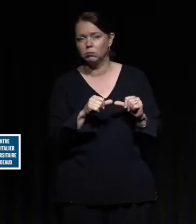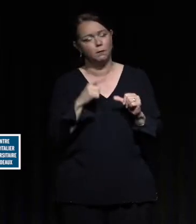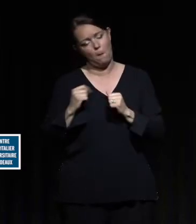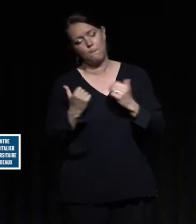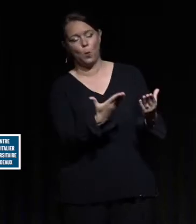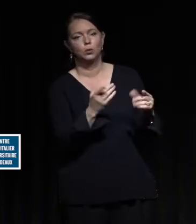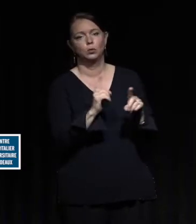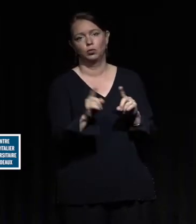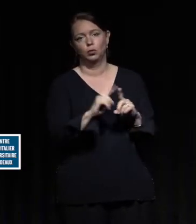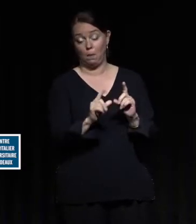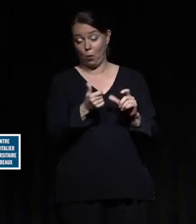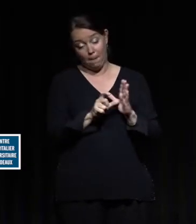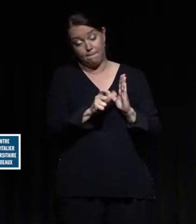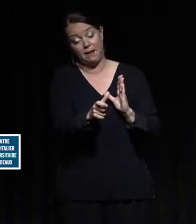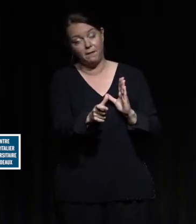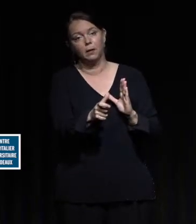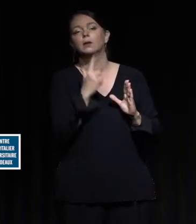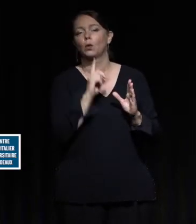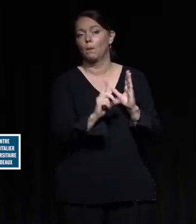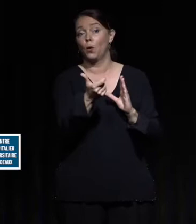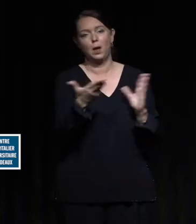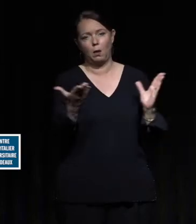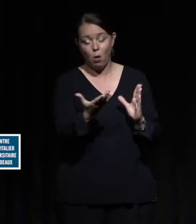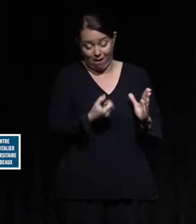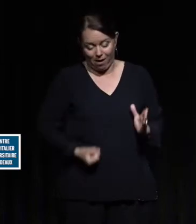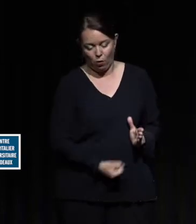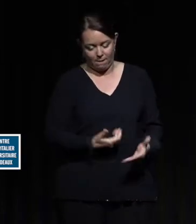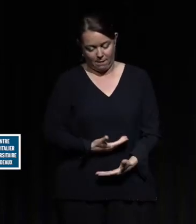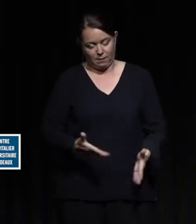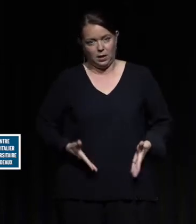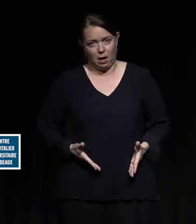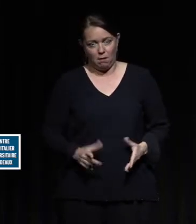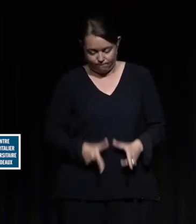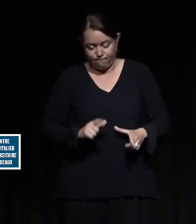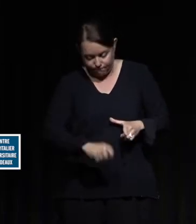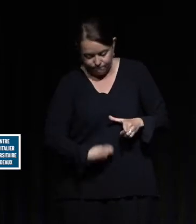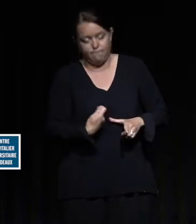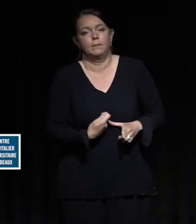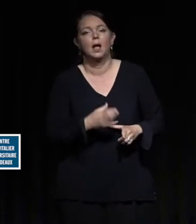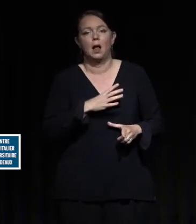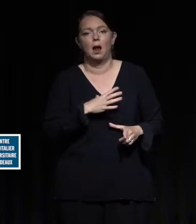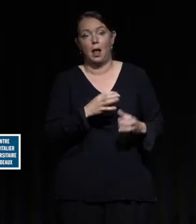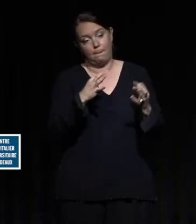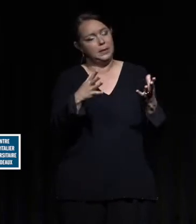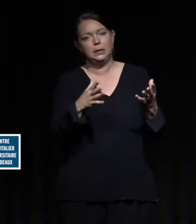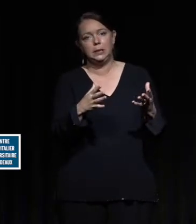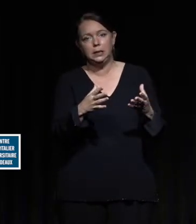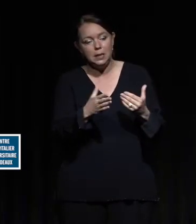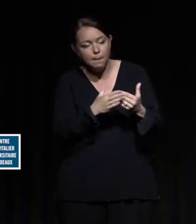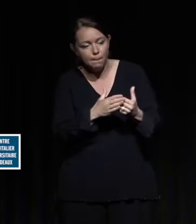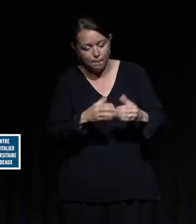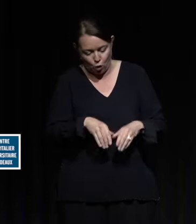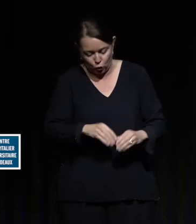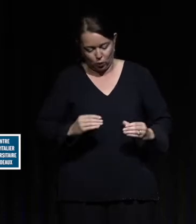cette première procédure démarre par une échographie vaginale, puisque les sondes vaginales intracavitaires sont très proches de l'utérus,